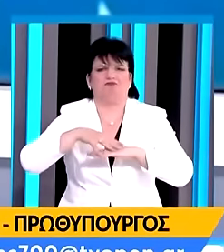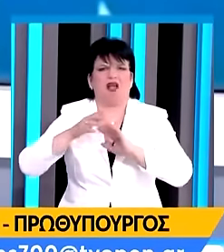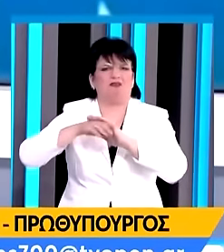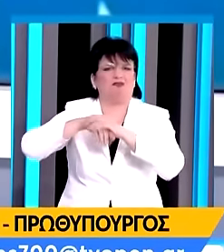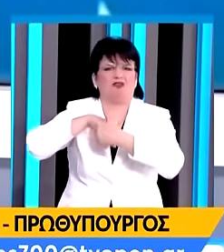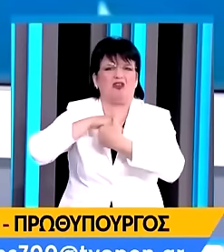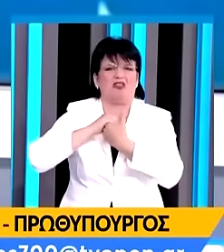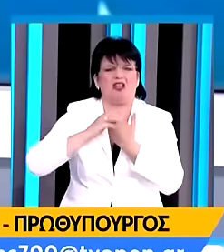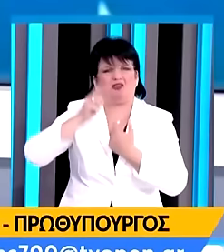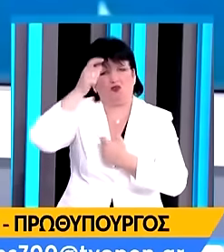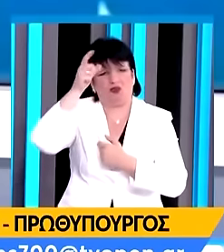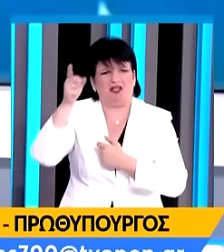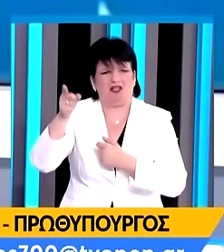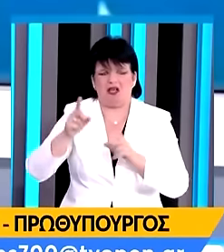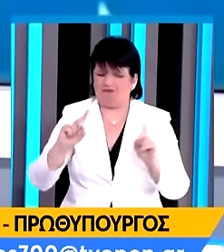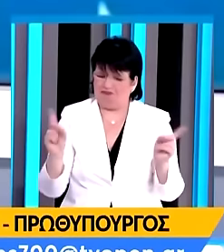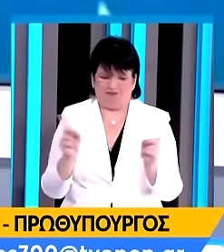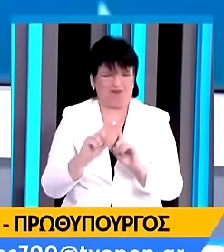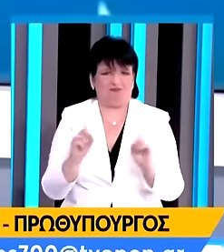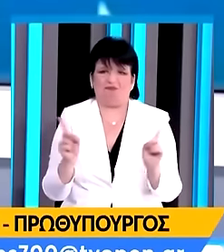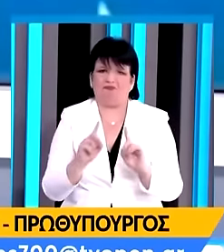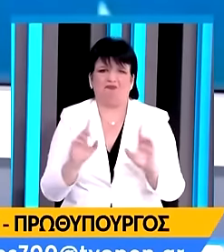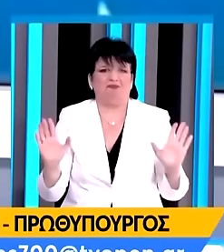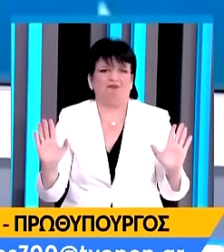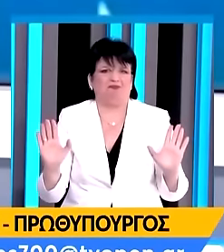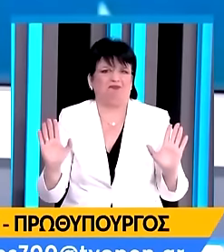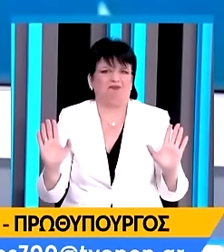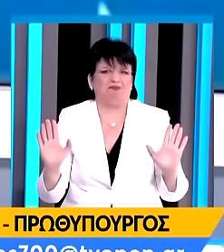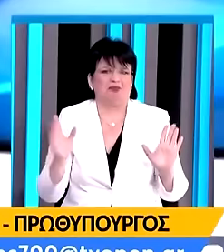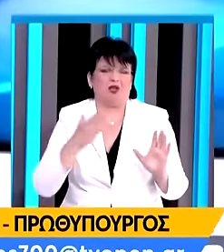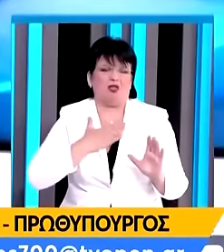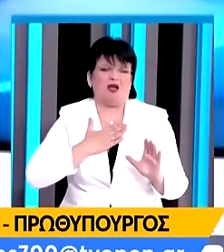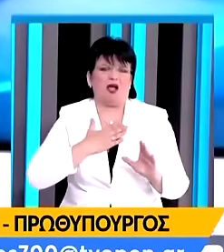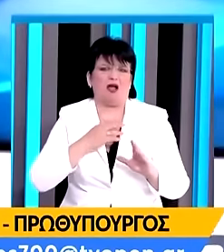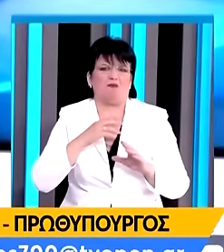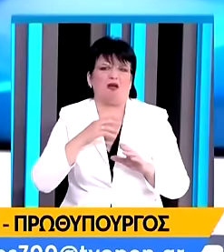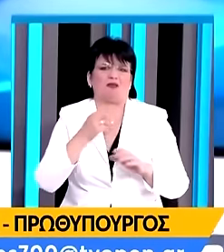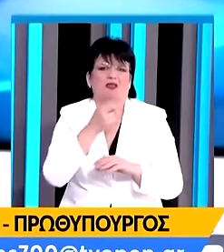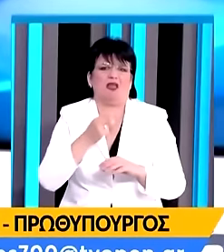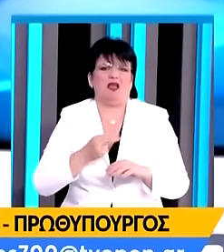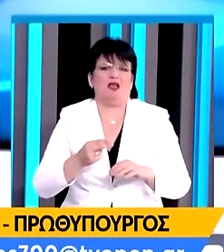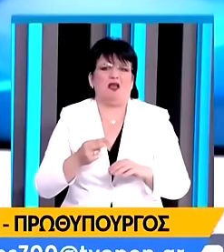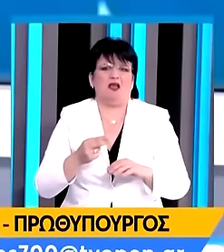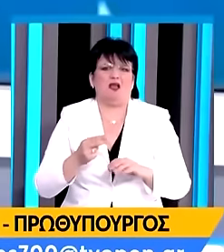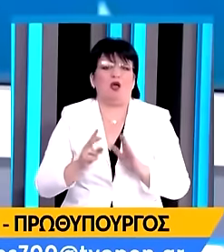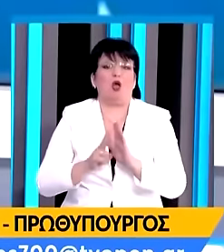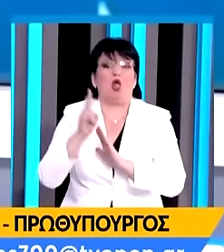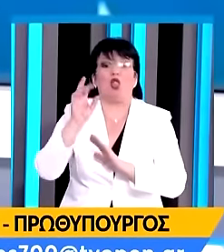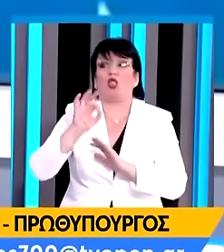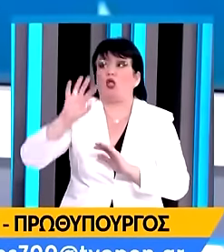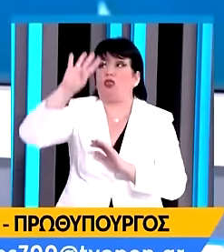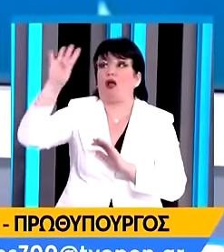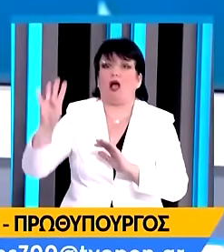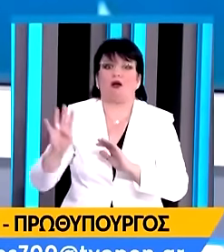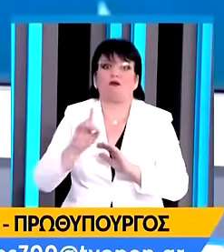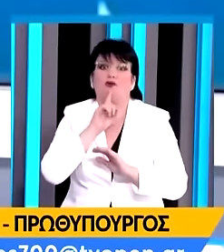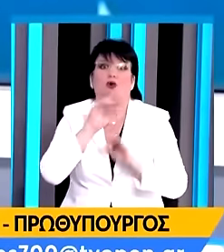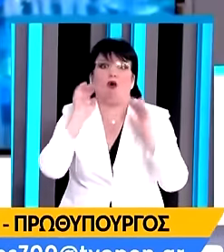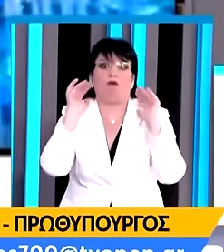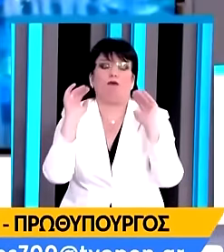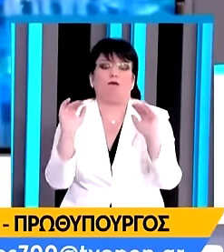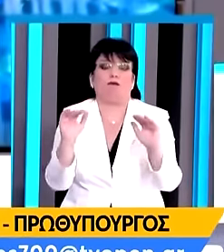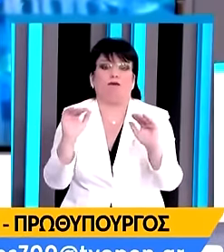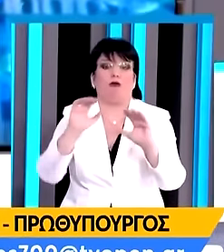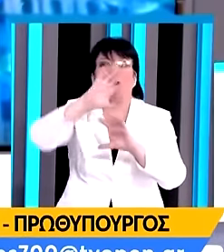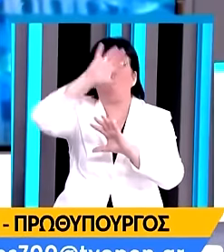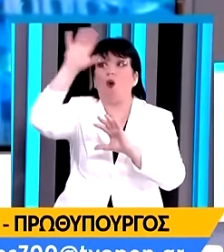αφορά την Τουρκία. Θα το ξαναπώ. Δεν θα πάρουμε τη γνώμη κανενός. Θα είναι στα Δωδεκάνησα μόνο στις Κυκλάδες. Θα είναι οπουδήποτε η Ελλάδα ασκεί κυριαρχία. Από Κυκλάδες μέχρι τα